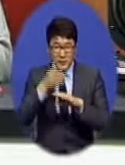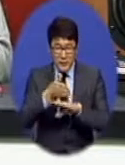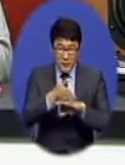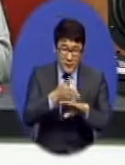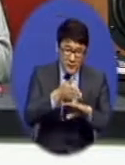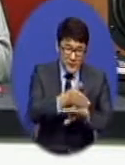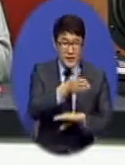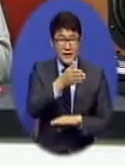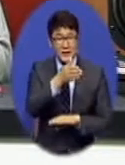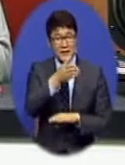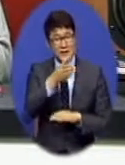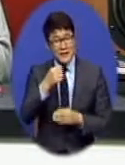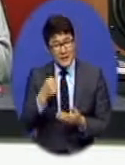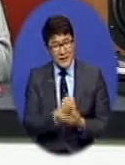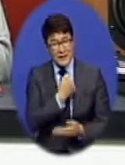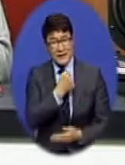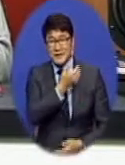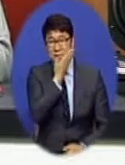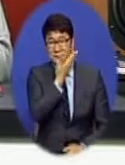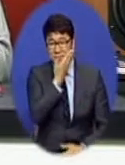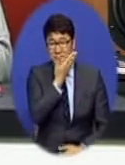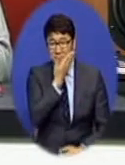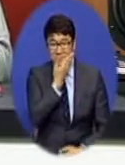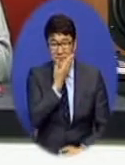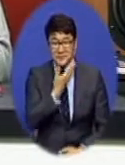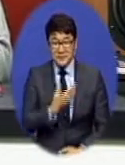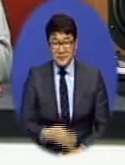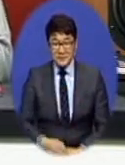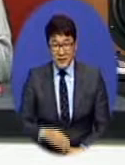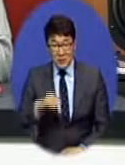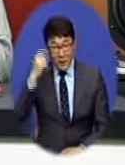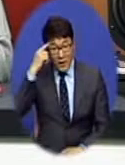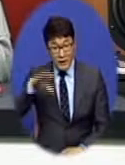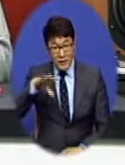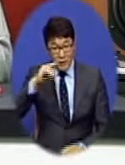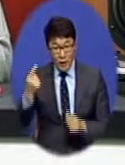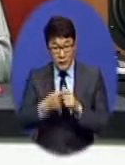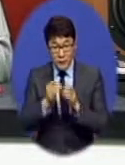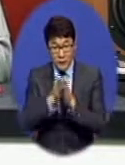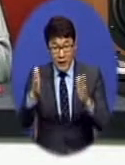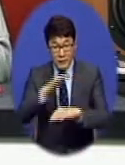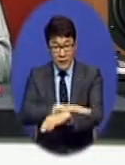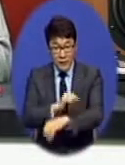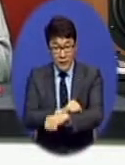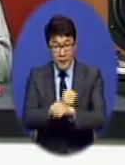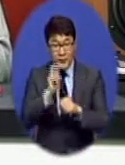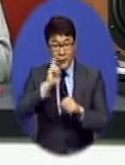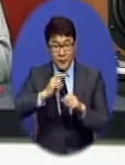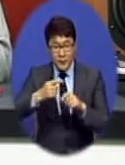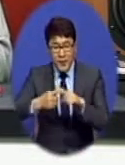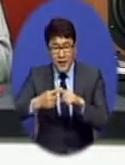놓치셔가지고. 그러니까요. 놓치셨어요. 참, 진짜 아까웠어요. 네. 그 처음에 시작은 참 잘하셨는데 중간에 네.